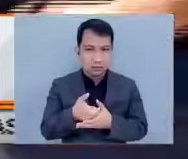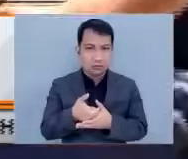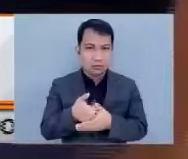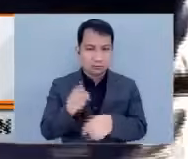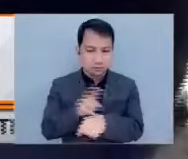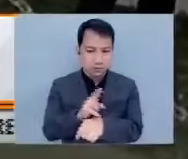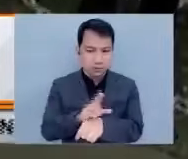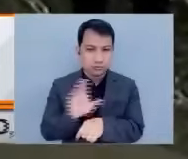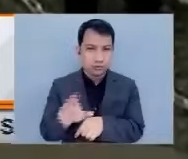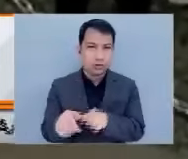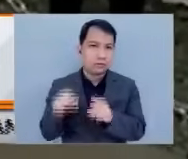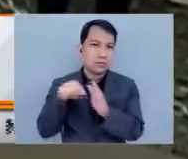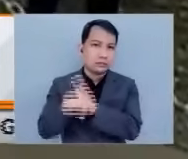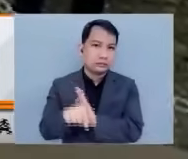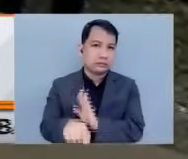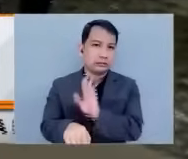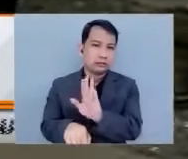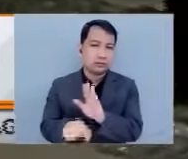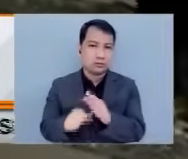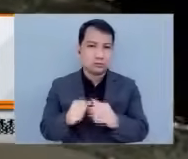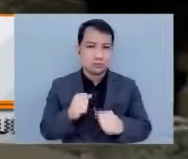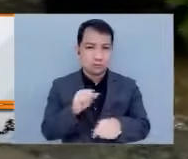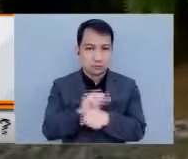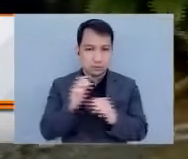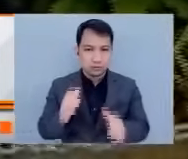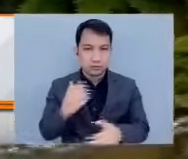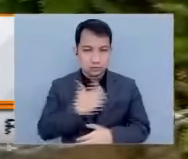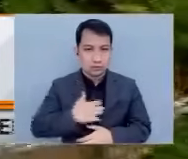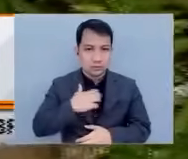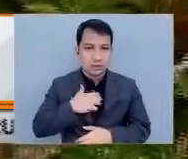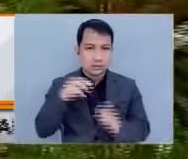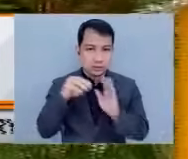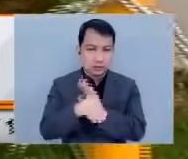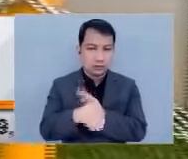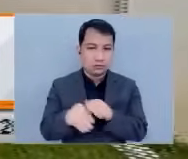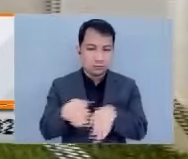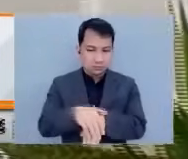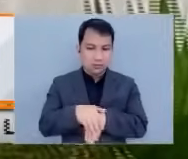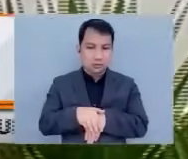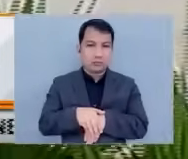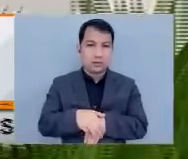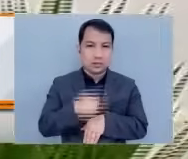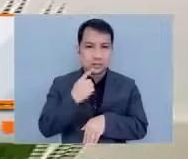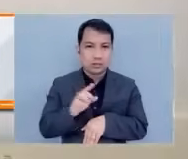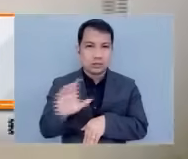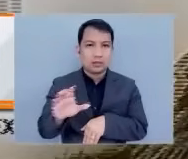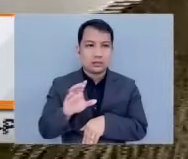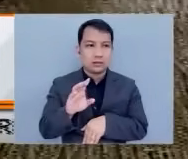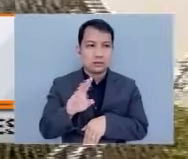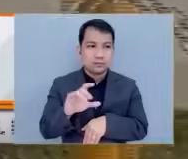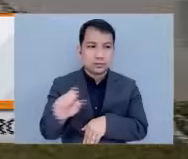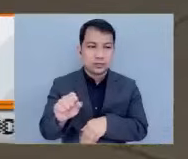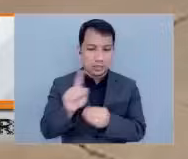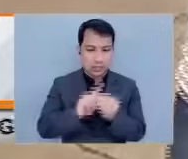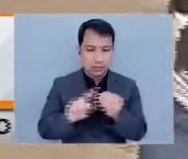pagpaslang sa trabador. Sinampahan na siya ng reklamong murder. Tumanggi na magbigay ng pahayag si Bersano kaugnay sa